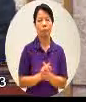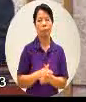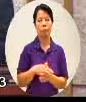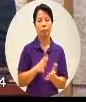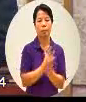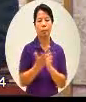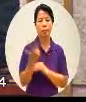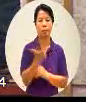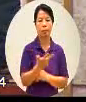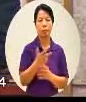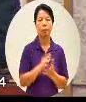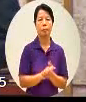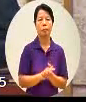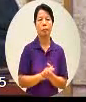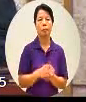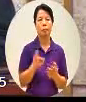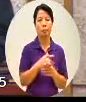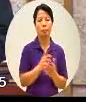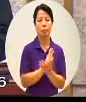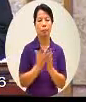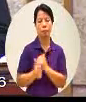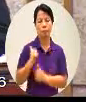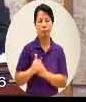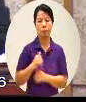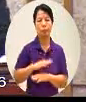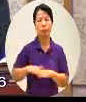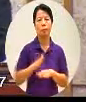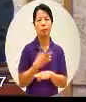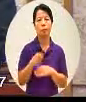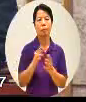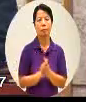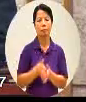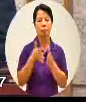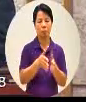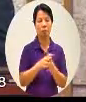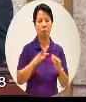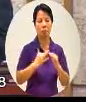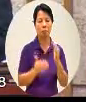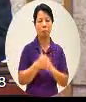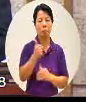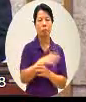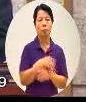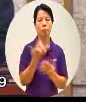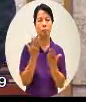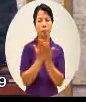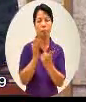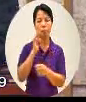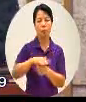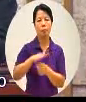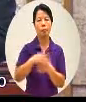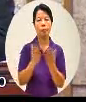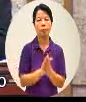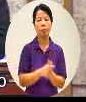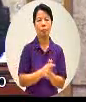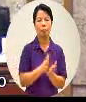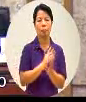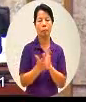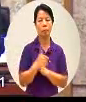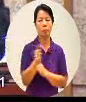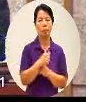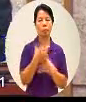类。其实这个部分大家想说、啊、那竞赛会不会读后有一些家长他去补习，我跟委员报告我们有七大类，有体育